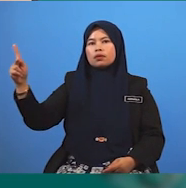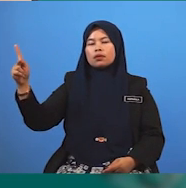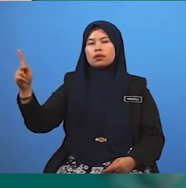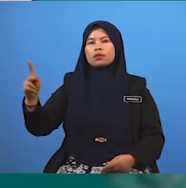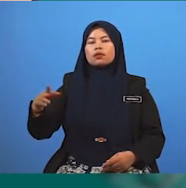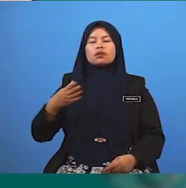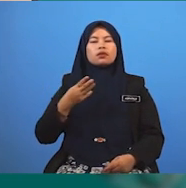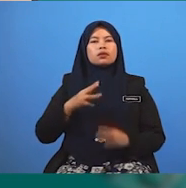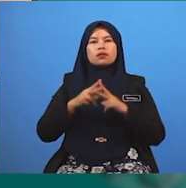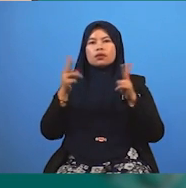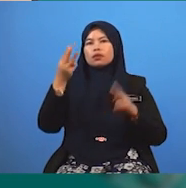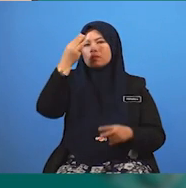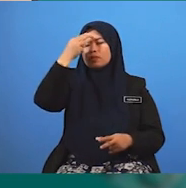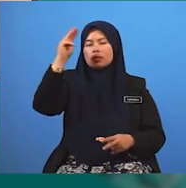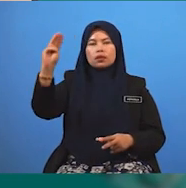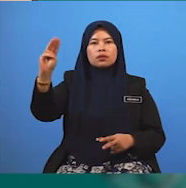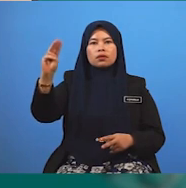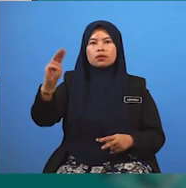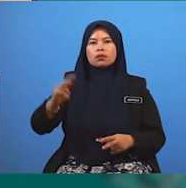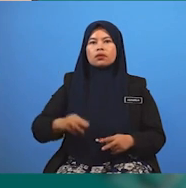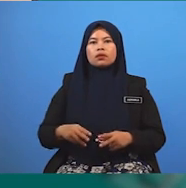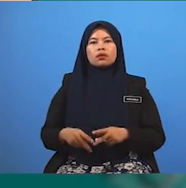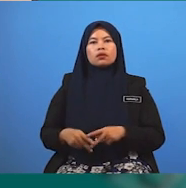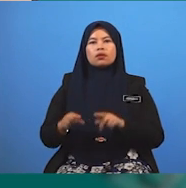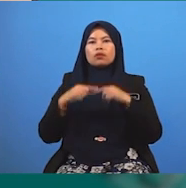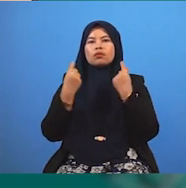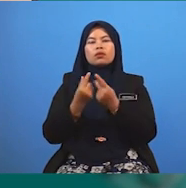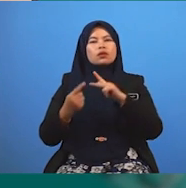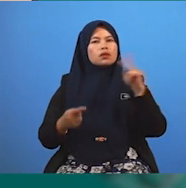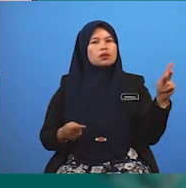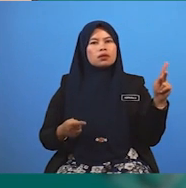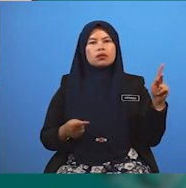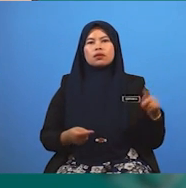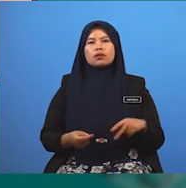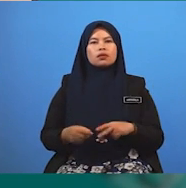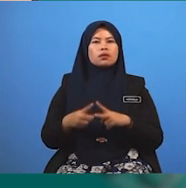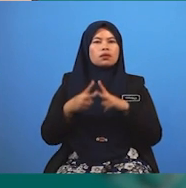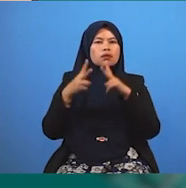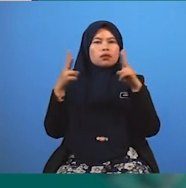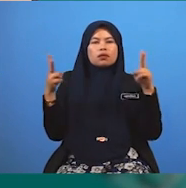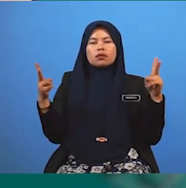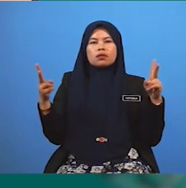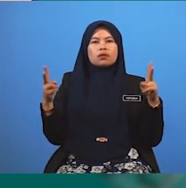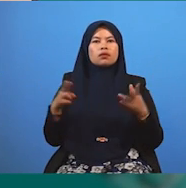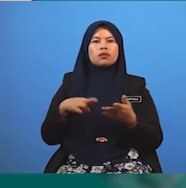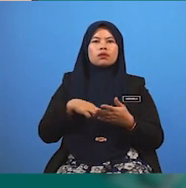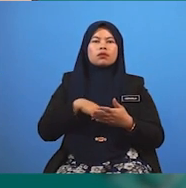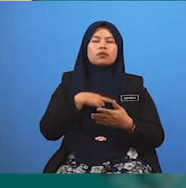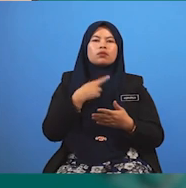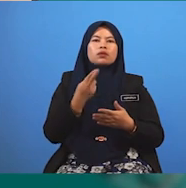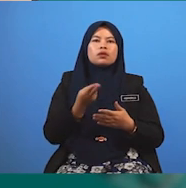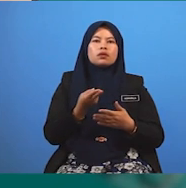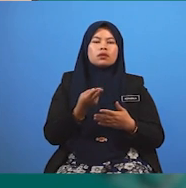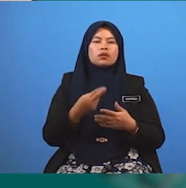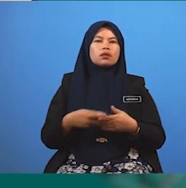dan golongan kiri. Alangkah sengsaranya golongan kiri itu. Dan orang-orang yang beriman